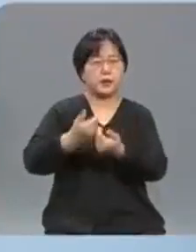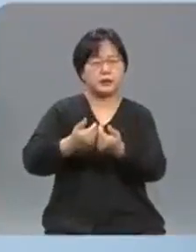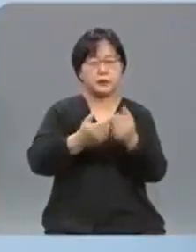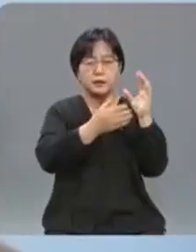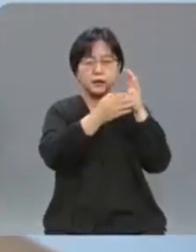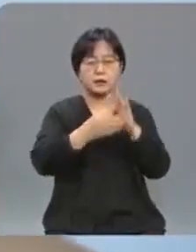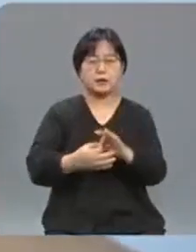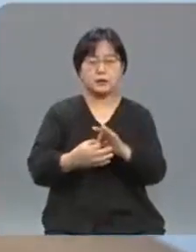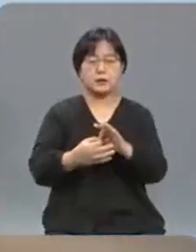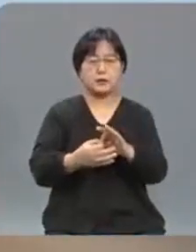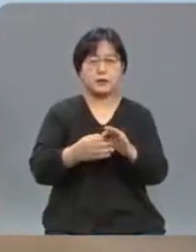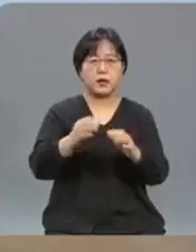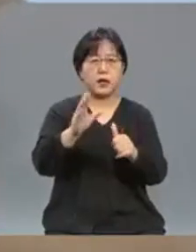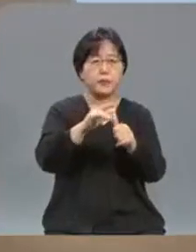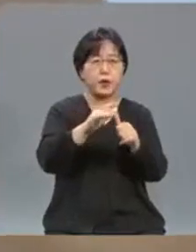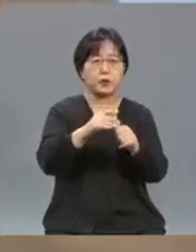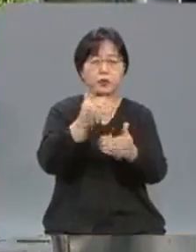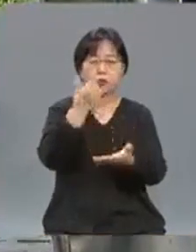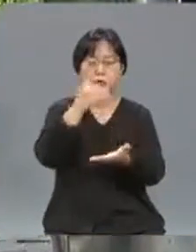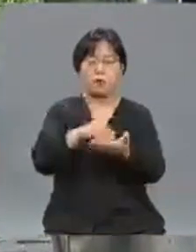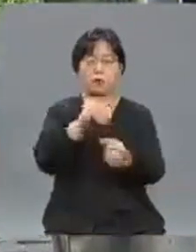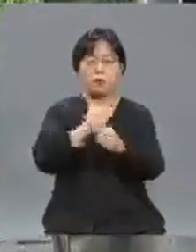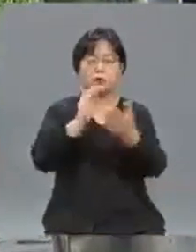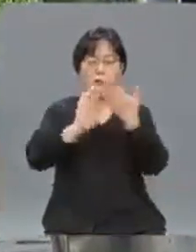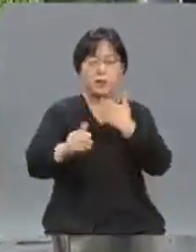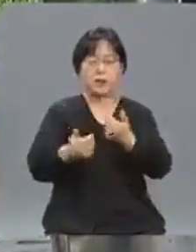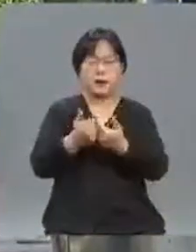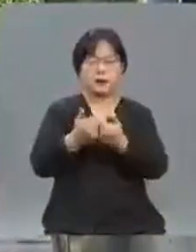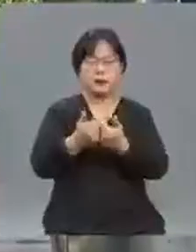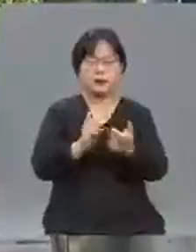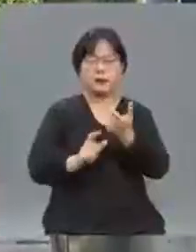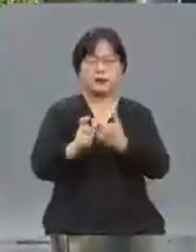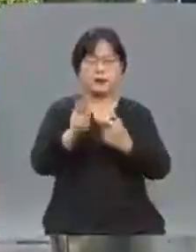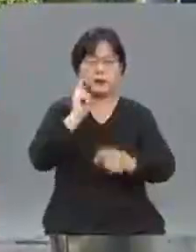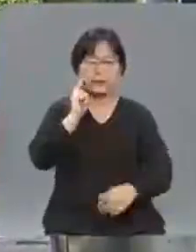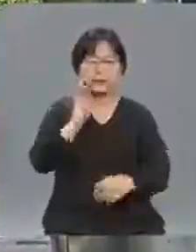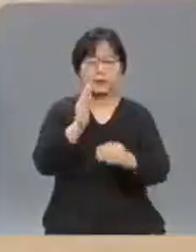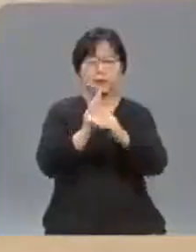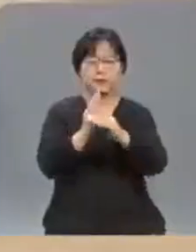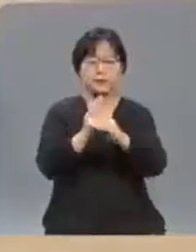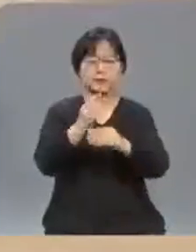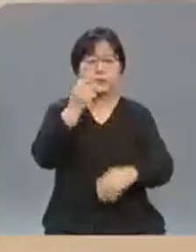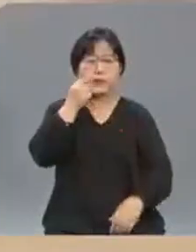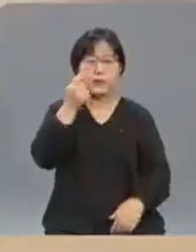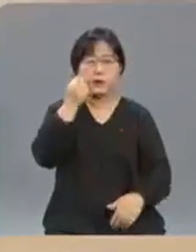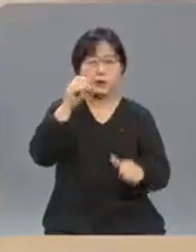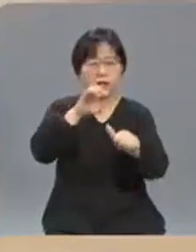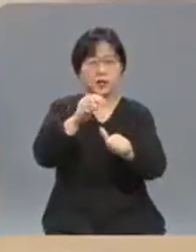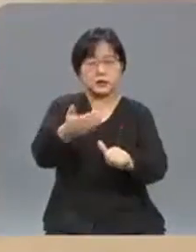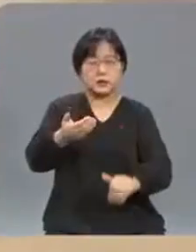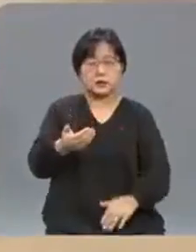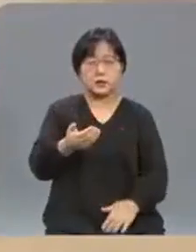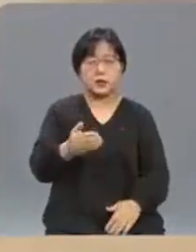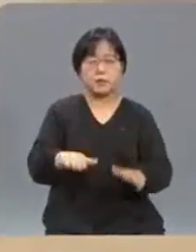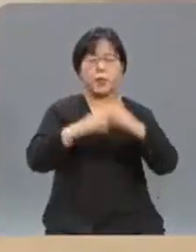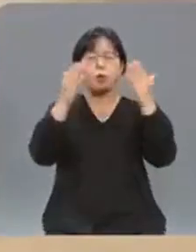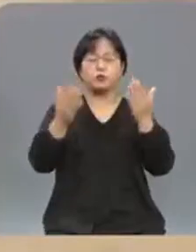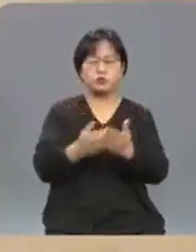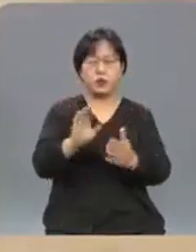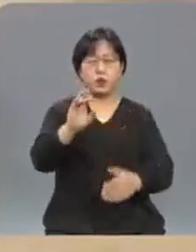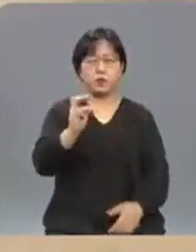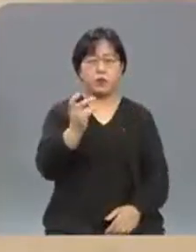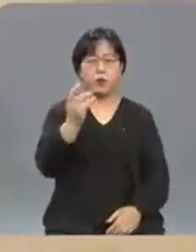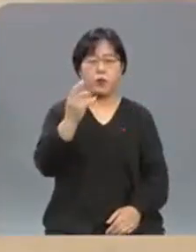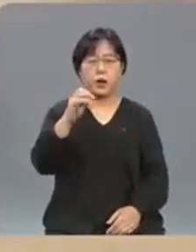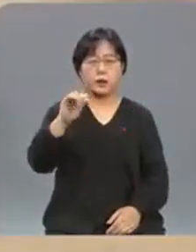계속됐는데 한편 군의 표지석 설치 이후 갈등이 커지는 양상입니다 일제 강전기 이전에 모두가 다 확산으로